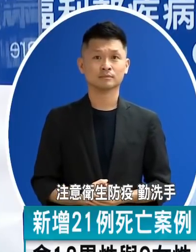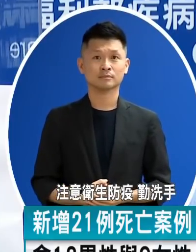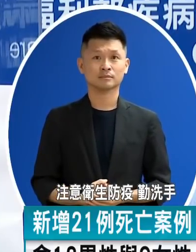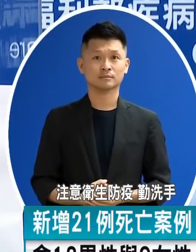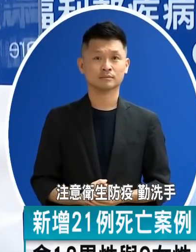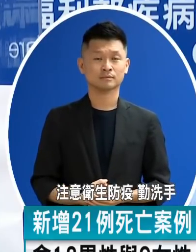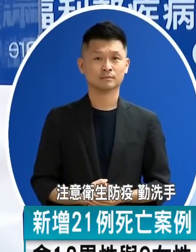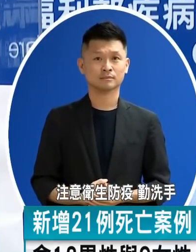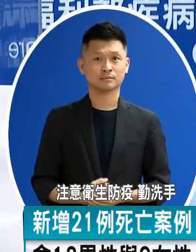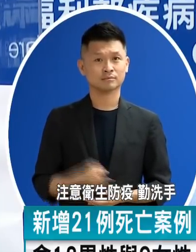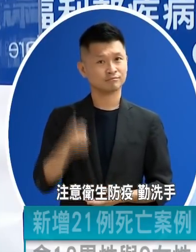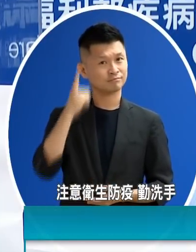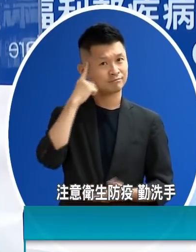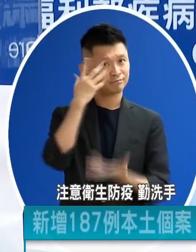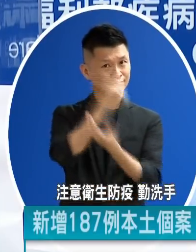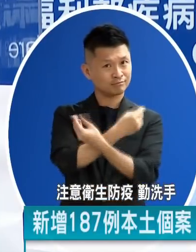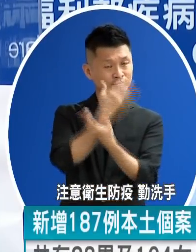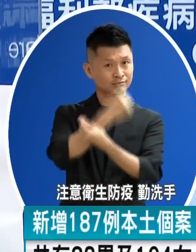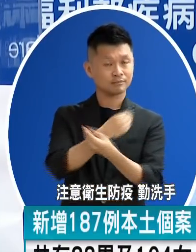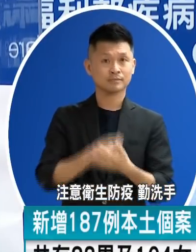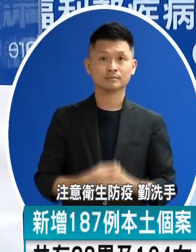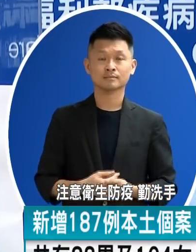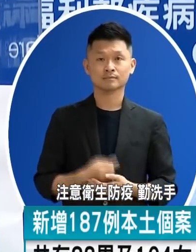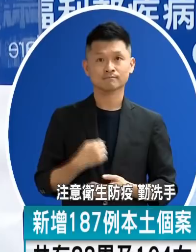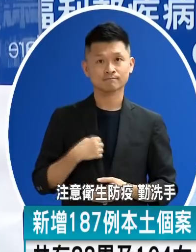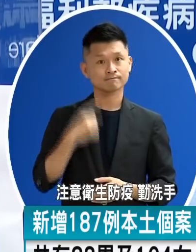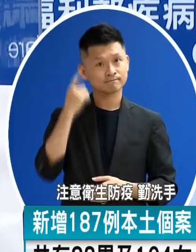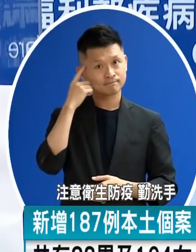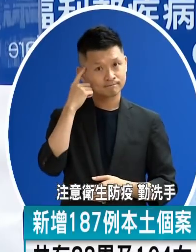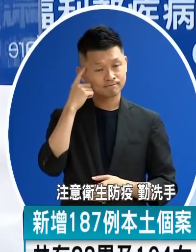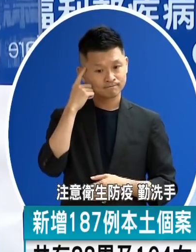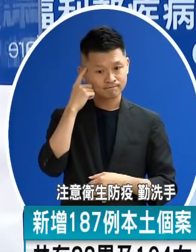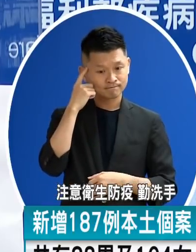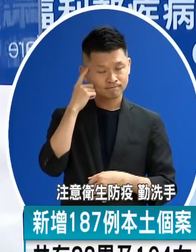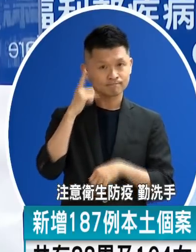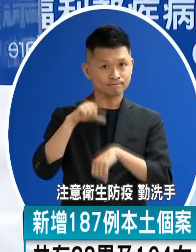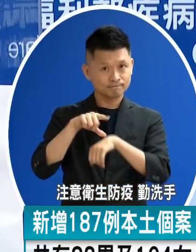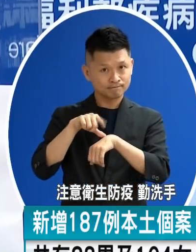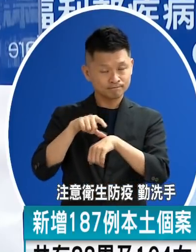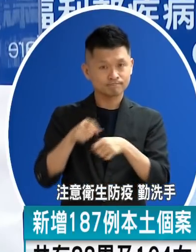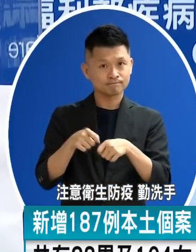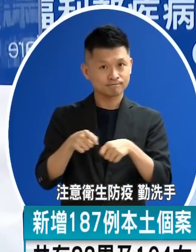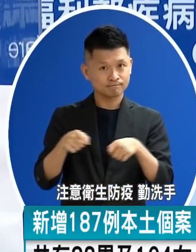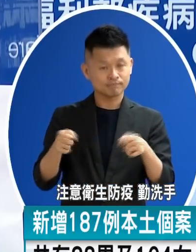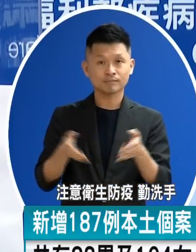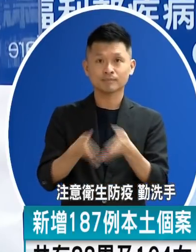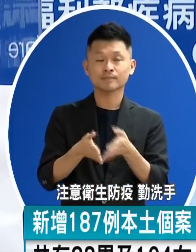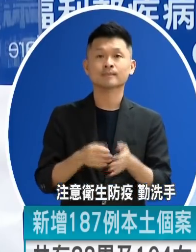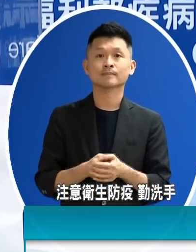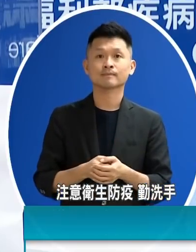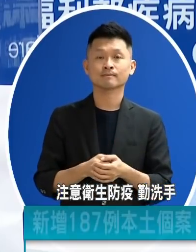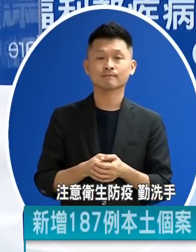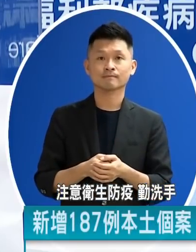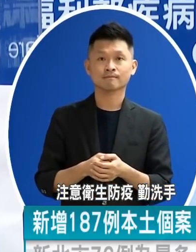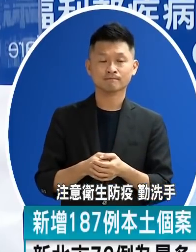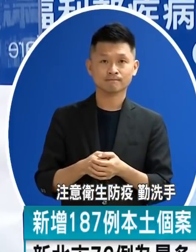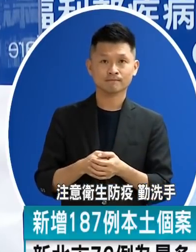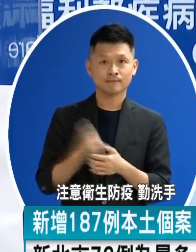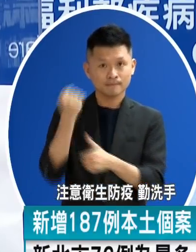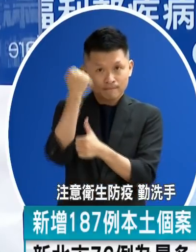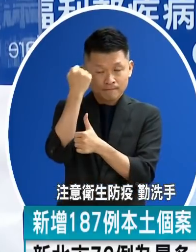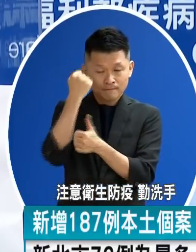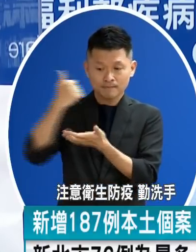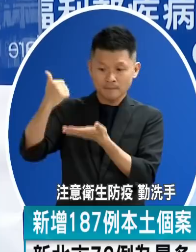样那个大概，我想啊，还是要过一点时间了哈，所以我们大概也要掌握这样的进货的时